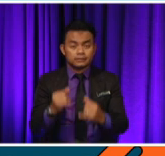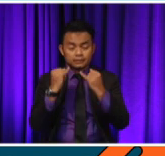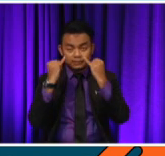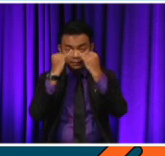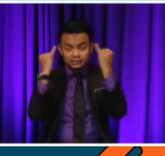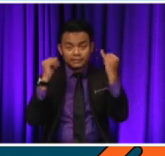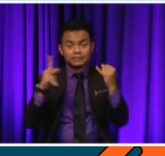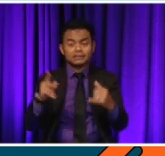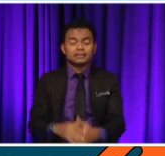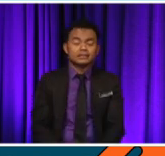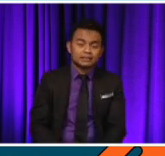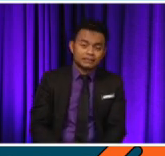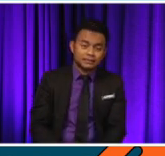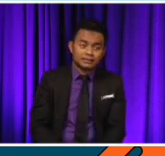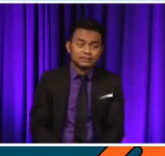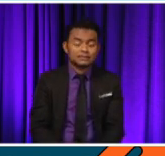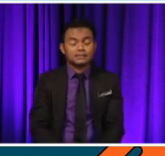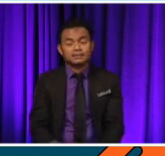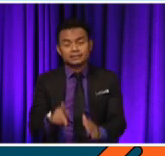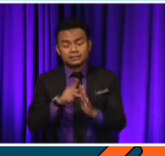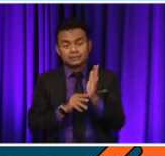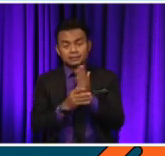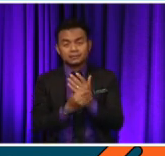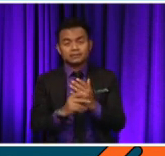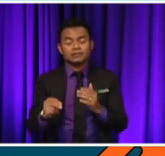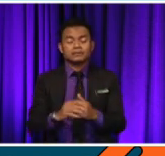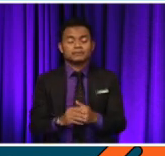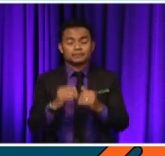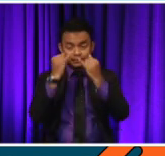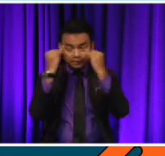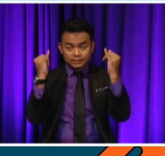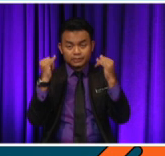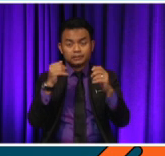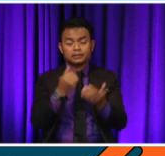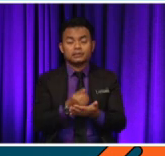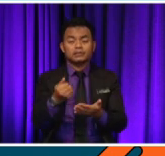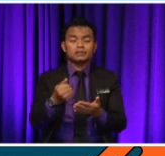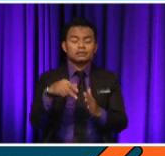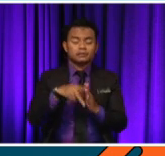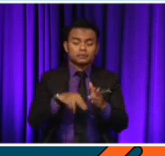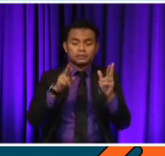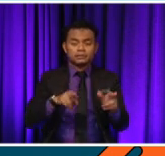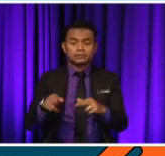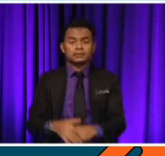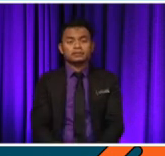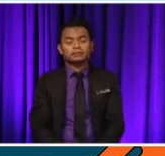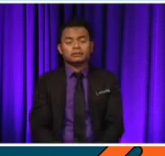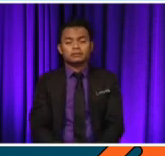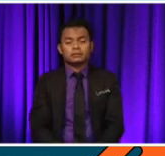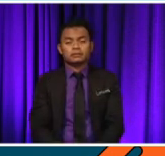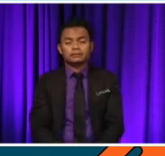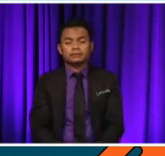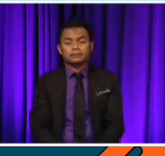atau peperangan dan nikel jelaskan alat perencanaan Jelaskan Maklumat dalam catat imunisasi Jelaskan jenis